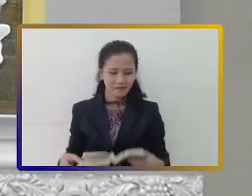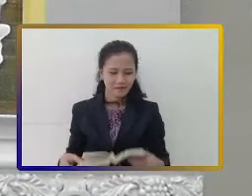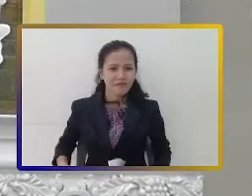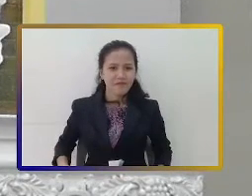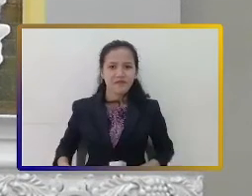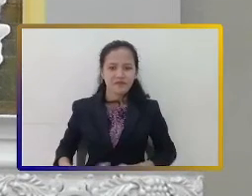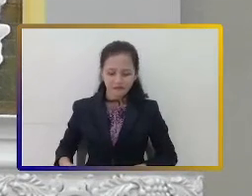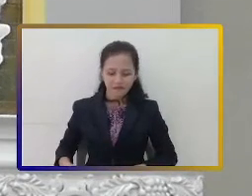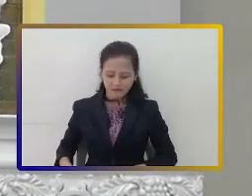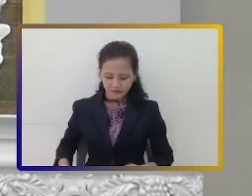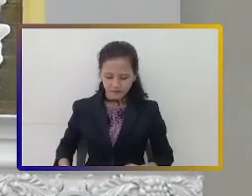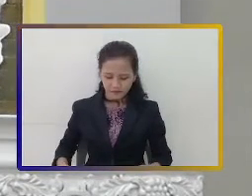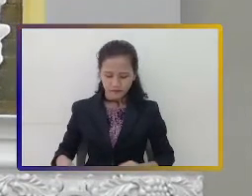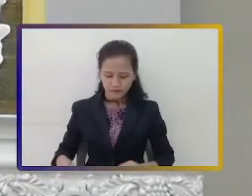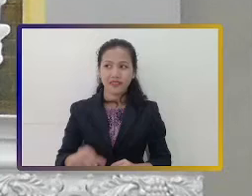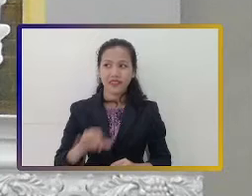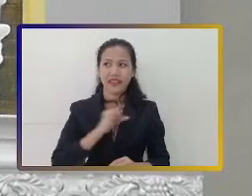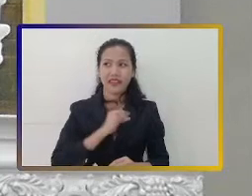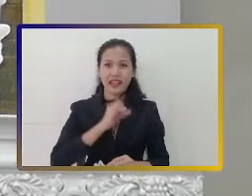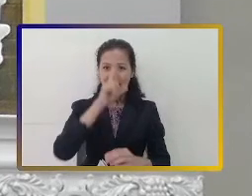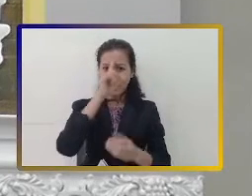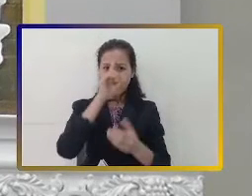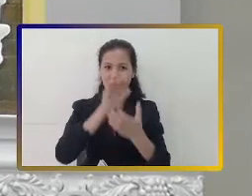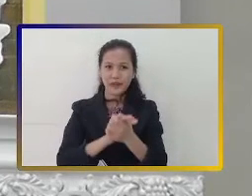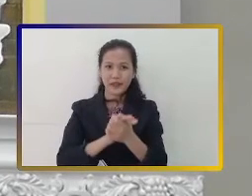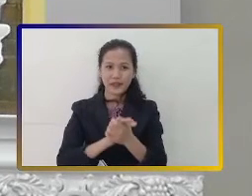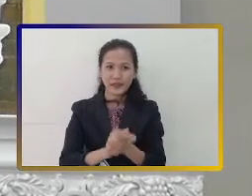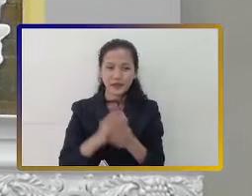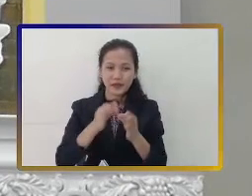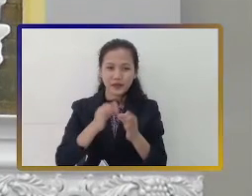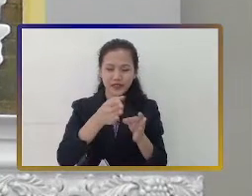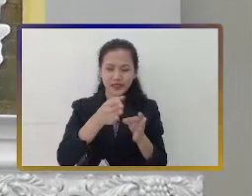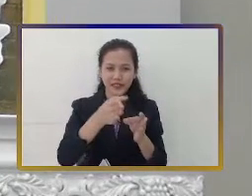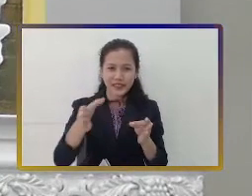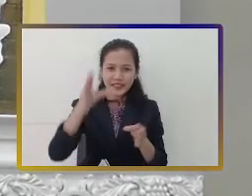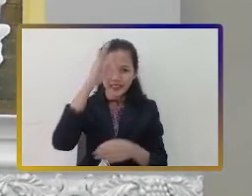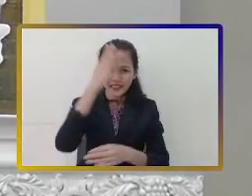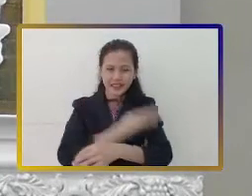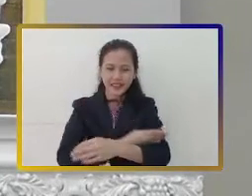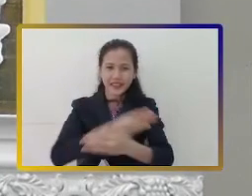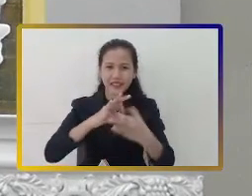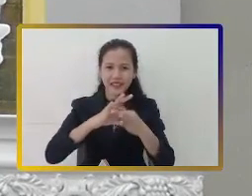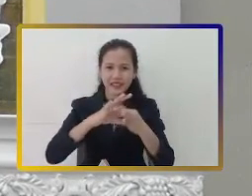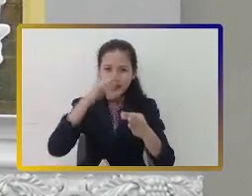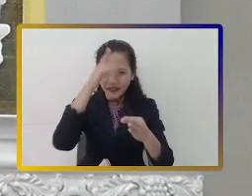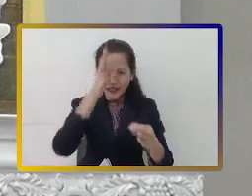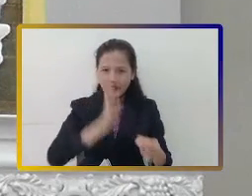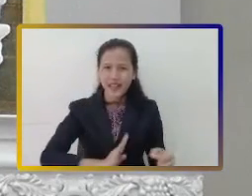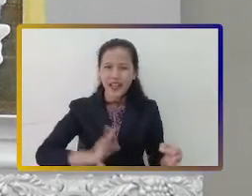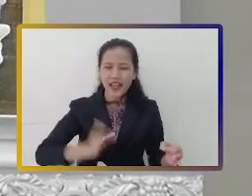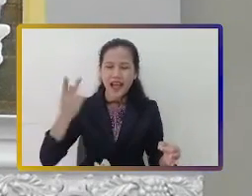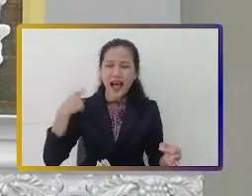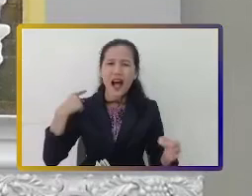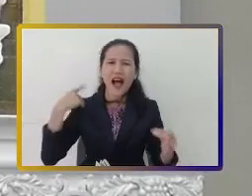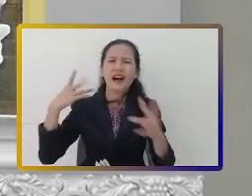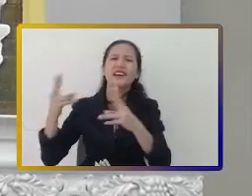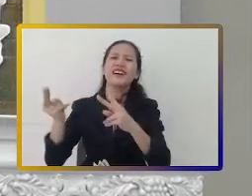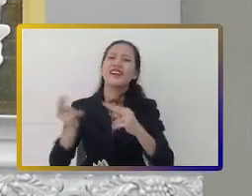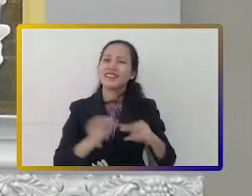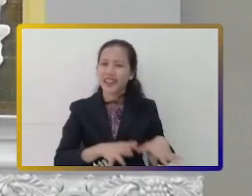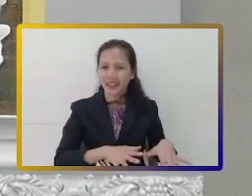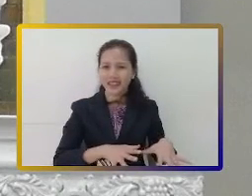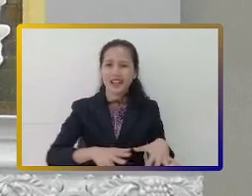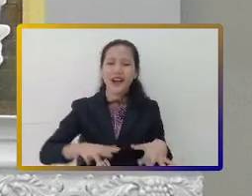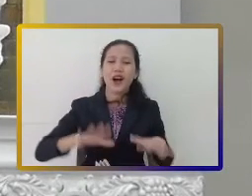Diyos, meron pong ginawang tama at mabuti ang Diyos sa buhay mo. God had done wonderful works sa buhay